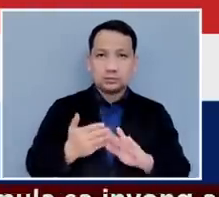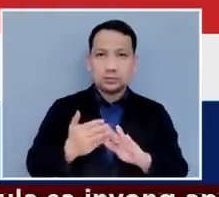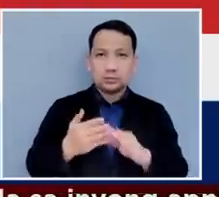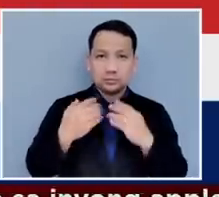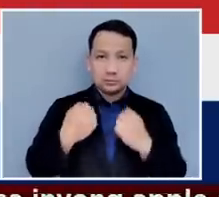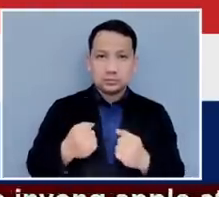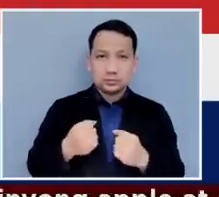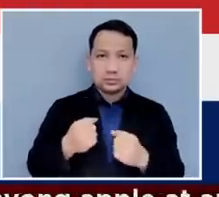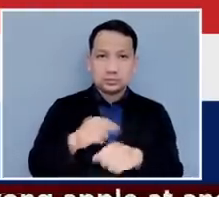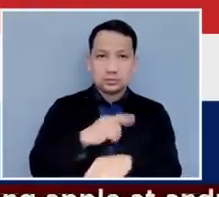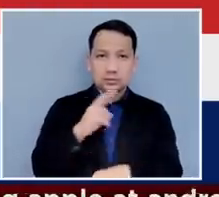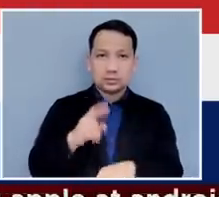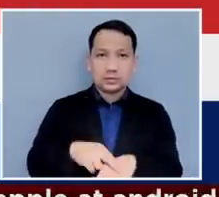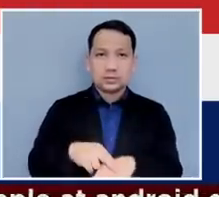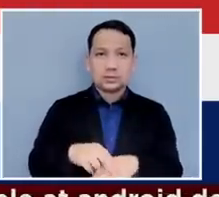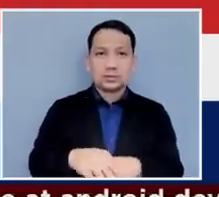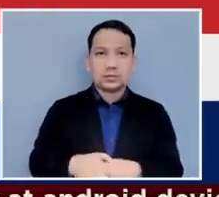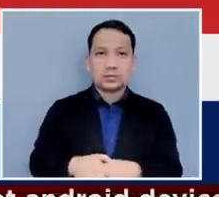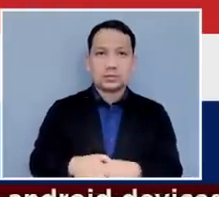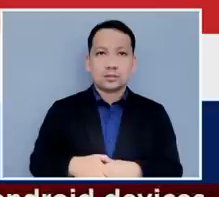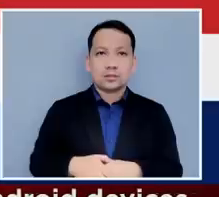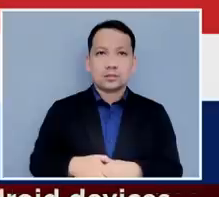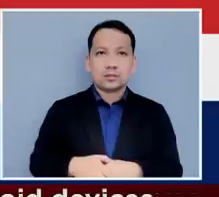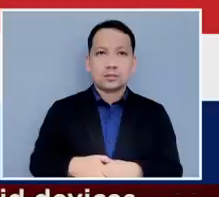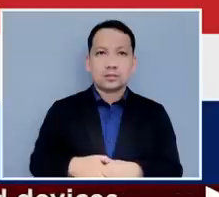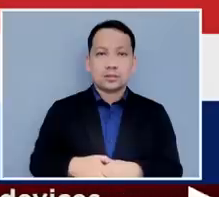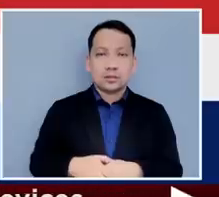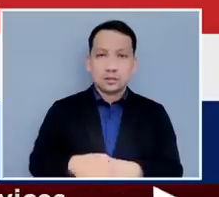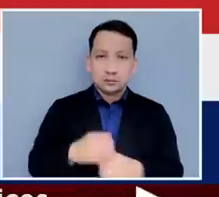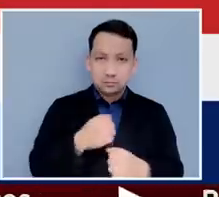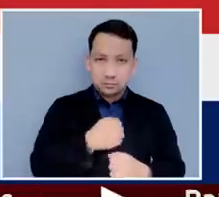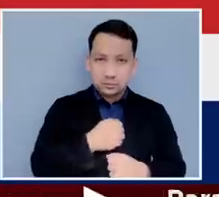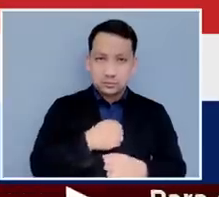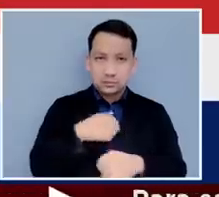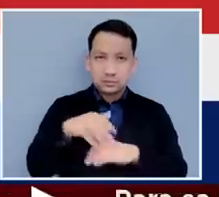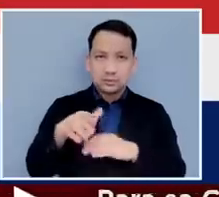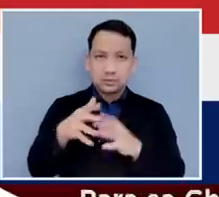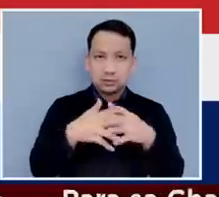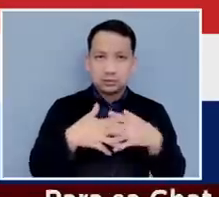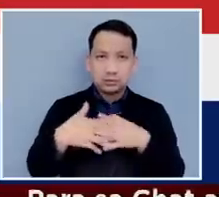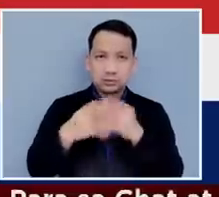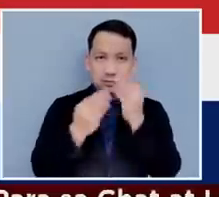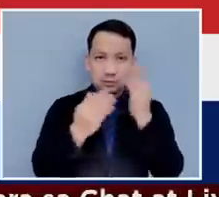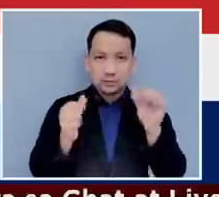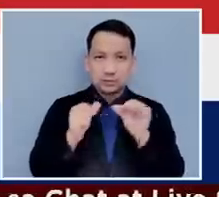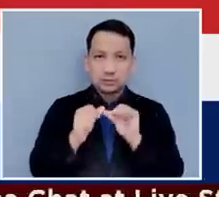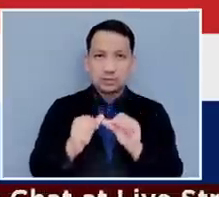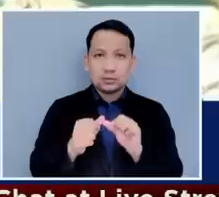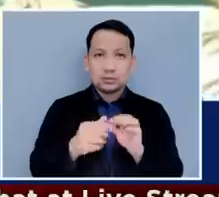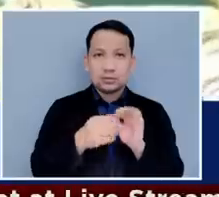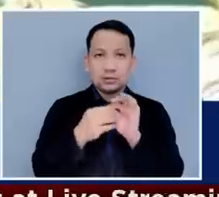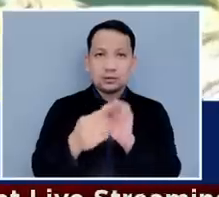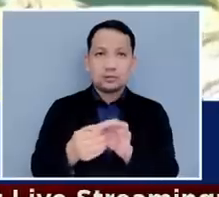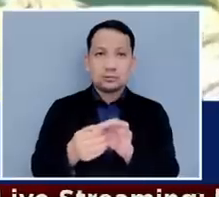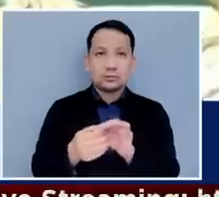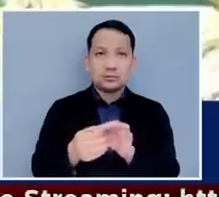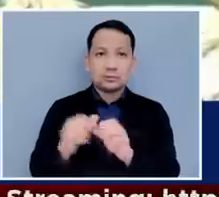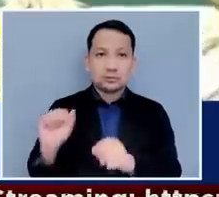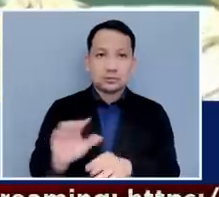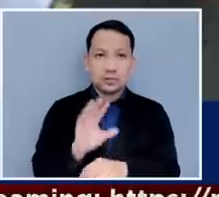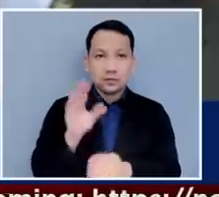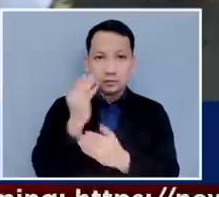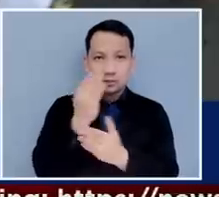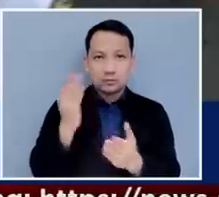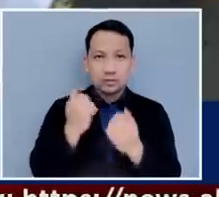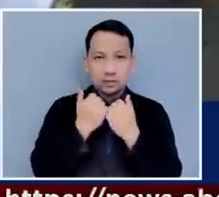rehiyon dahil sa pagpapalakas ng military deployment ng Amerika sa Asia-Pasipiko. Nauna nang inanunsyo